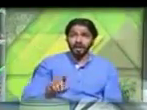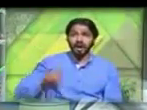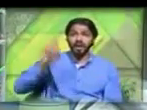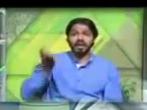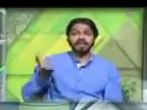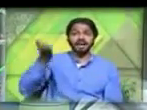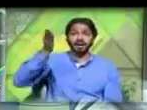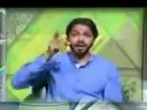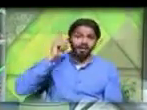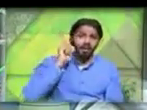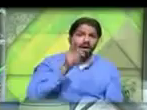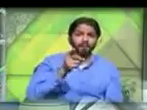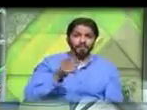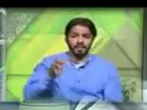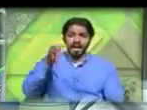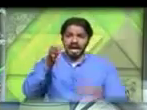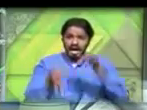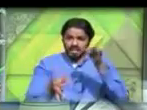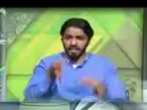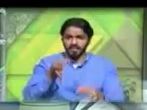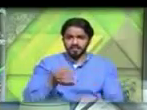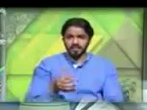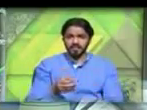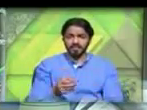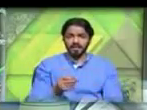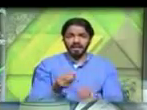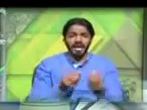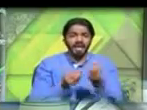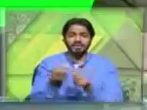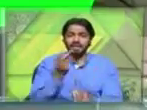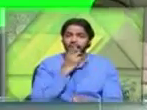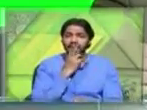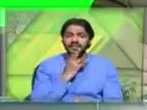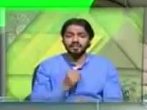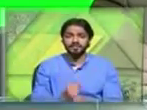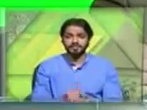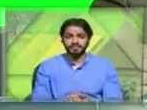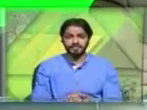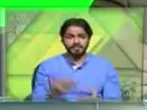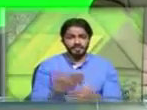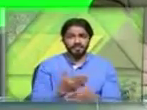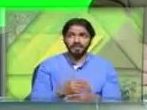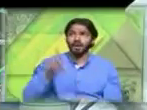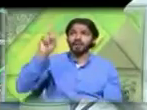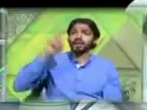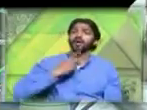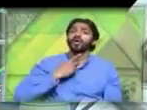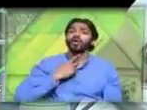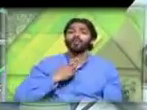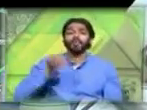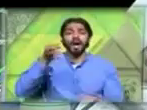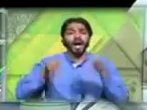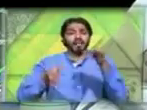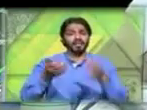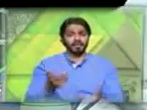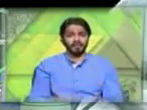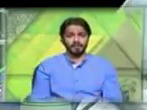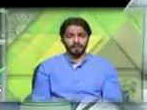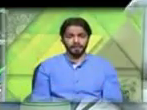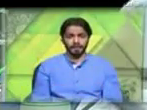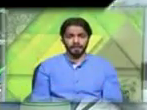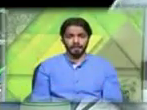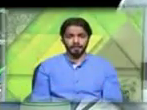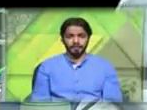يعني الظلم. سليم. ويحض وزنه بالقسطاس المستقيم. نعم، آيات كثيرة جدا. نعم، في العدل.